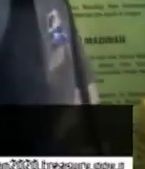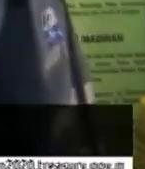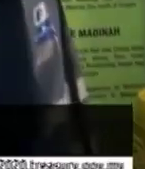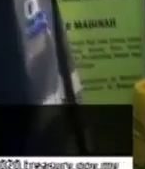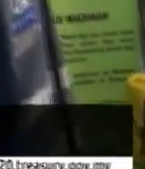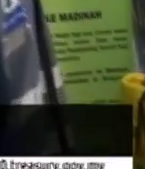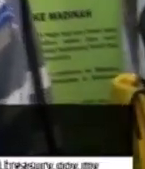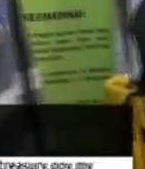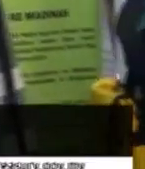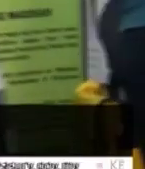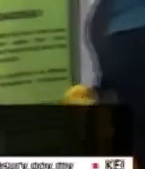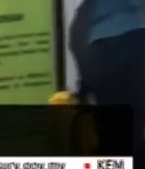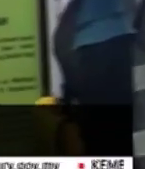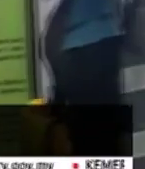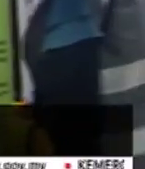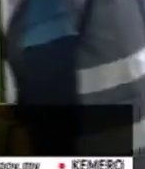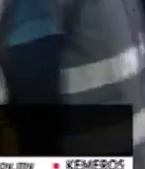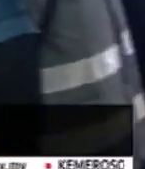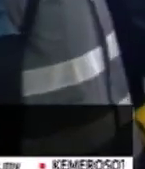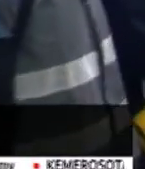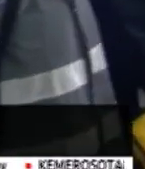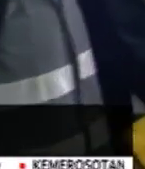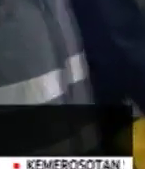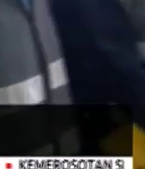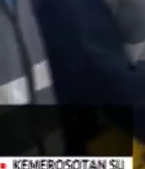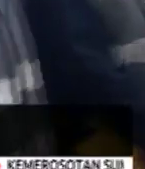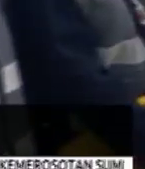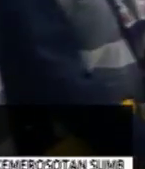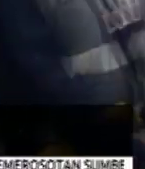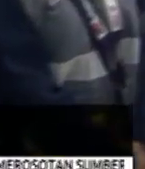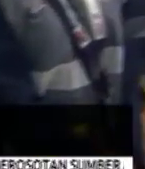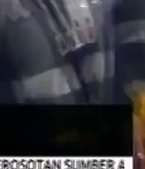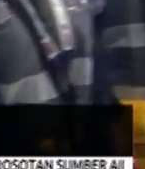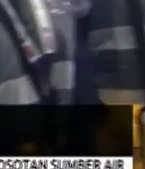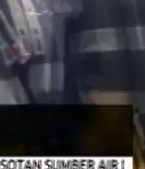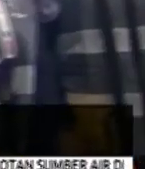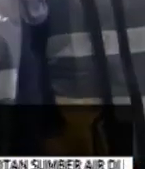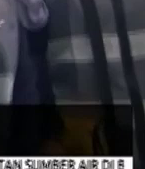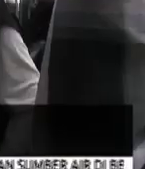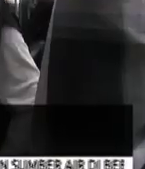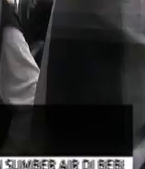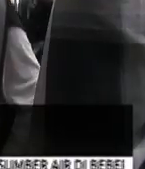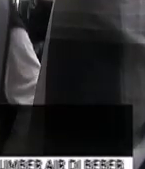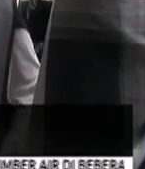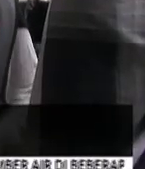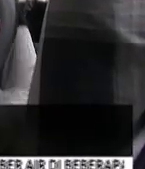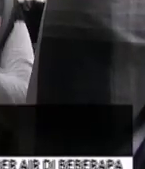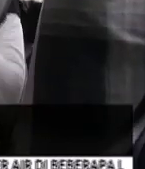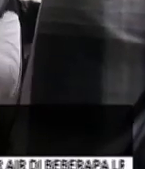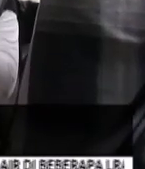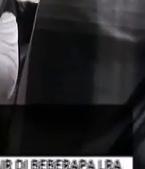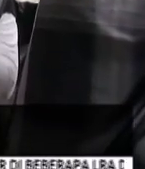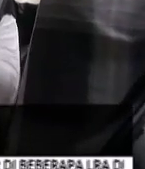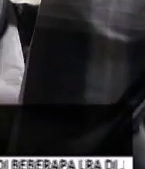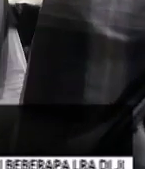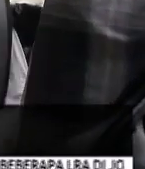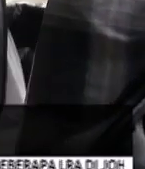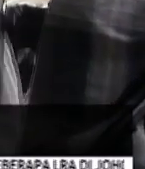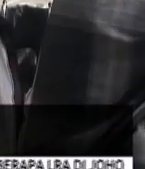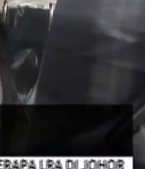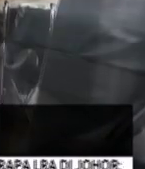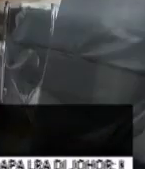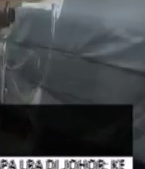Pengalaman suka duka, pahit manis dilalui 378 sahabat maktab sepanjang kembara rohani mereka di Tanah